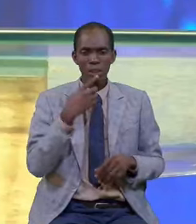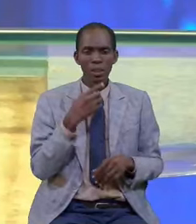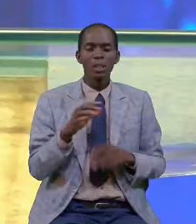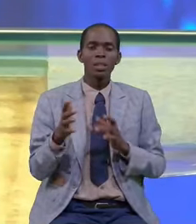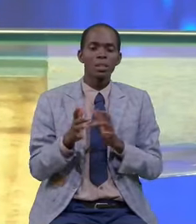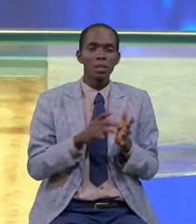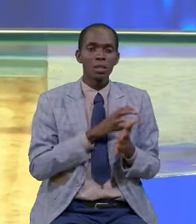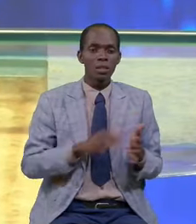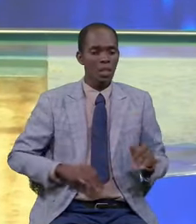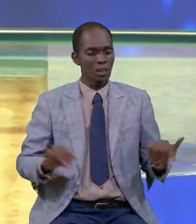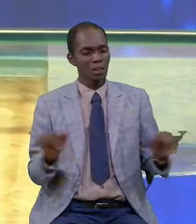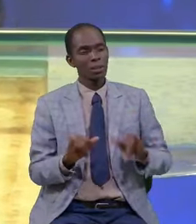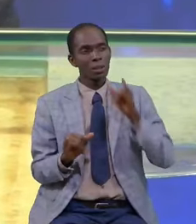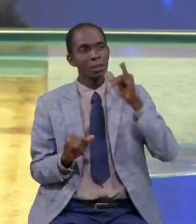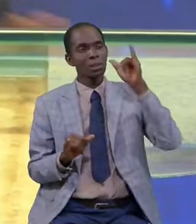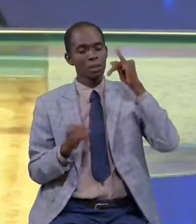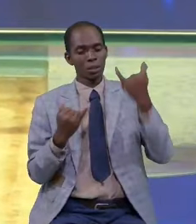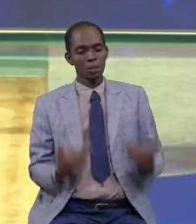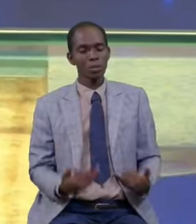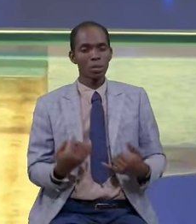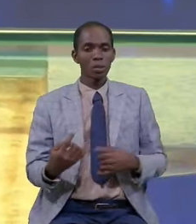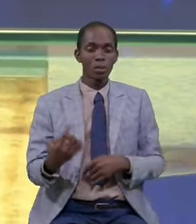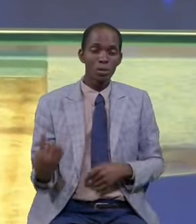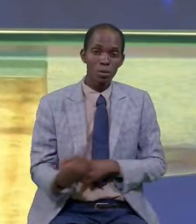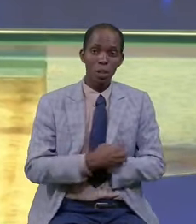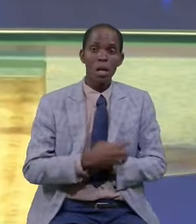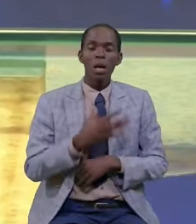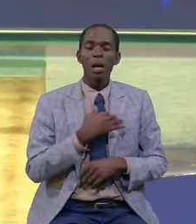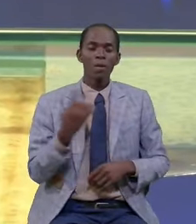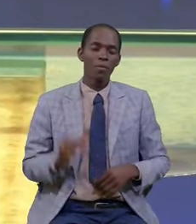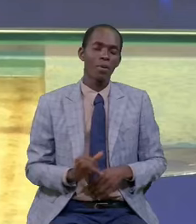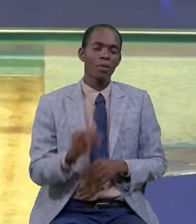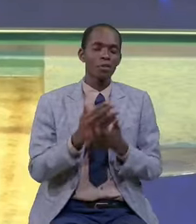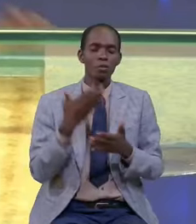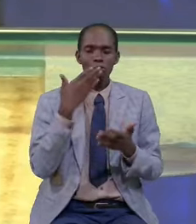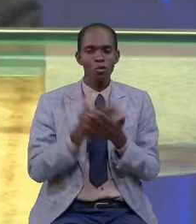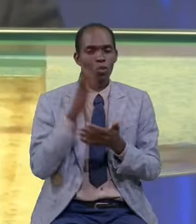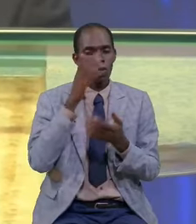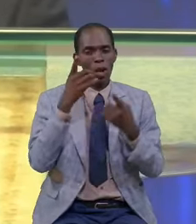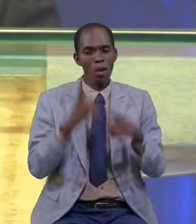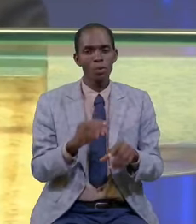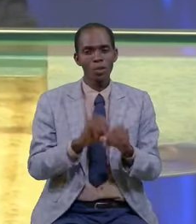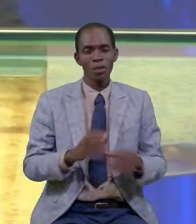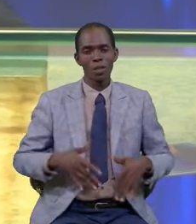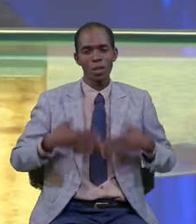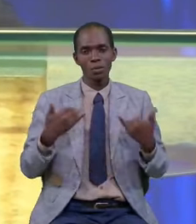aujourd'hui et éternellement. Quelque chose de bon va vous arriver ce soir. Nous